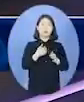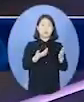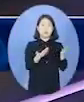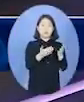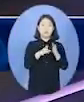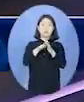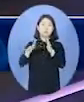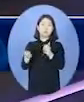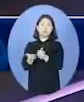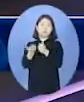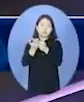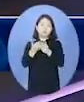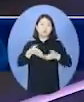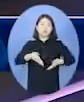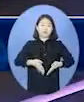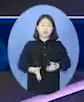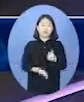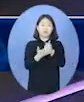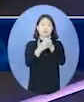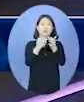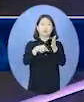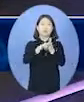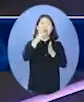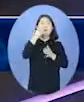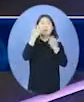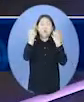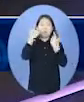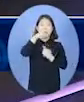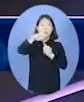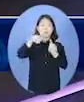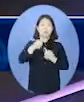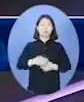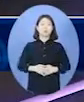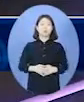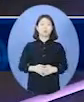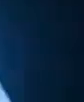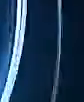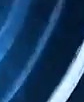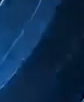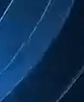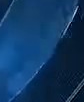천안시가 일가정 양립과 출산 장려를 위한 어머니 학교를 운영했습니다.